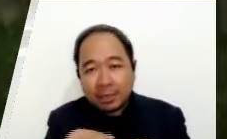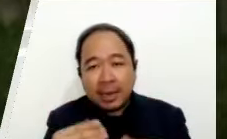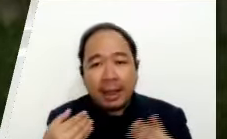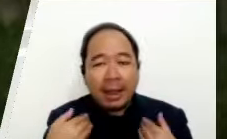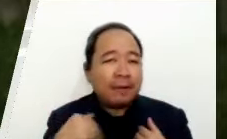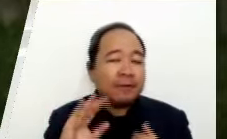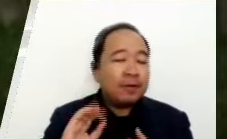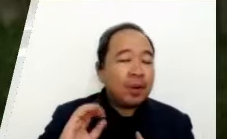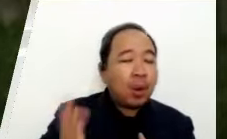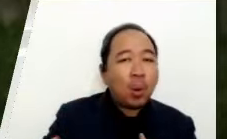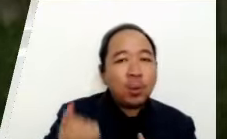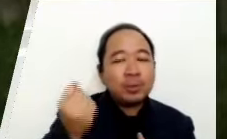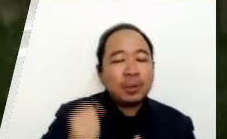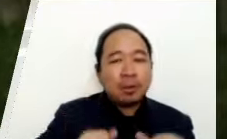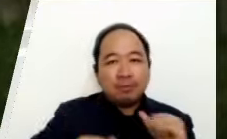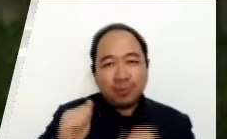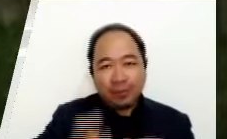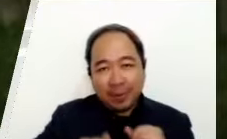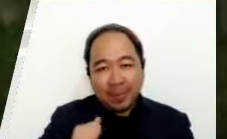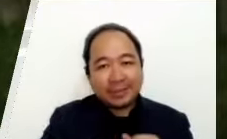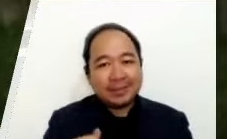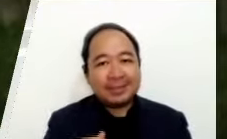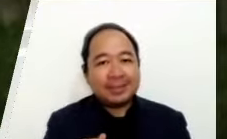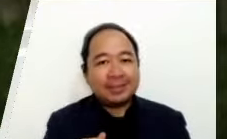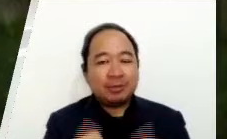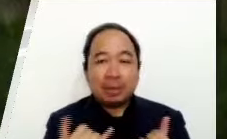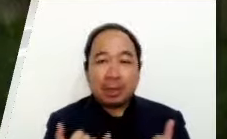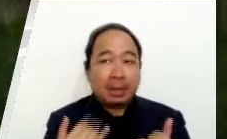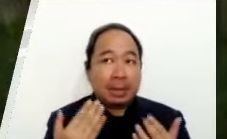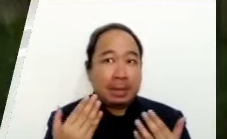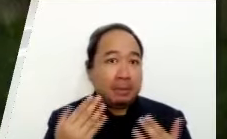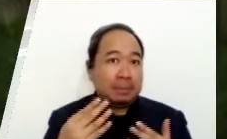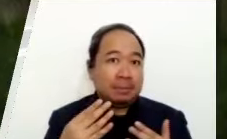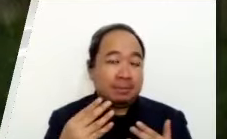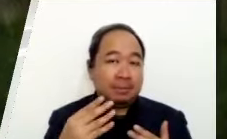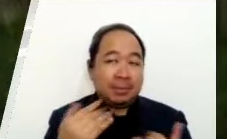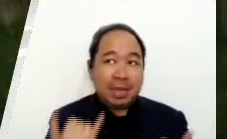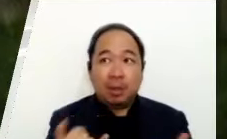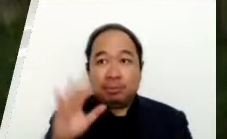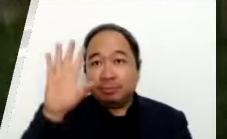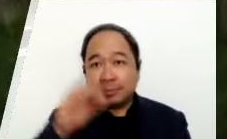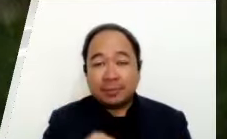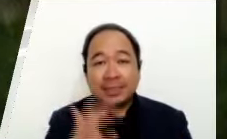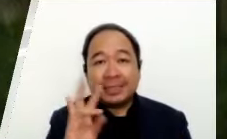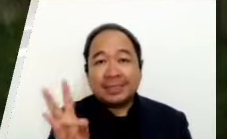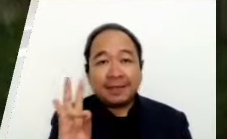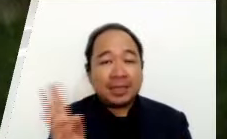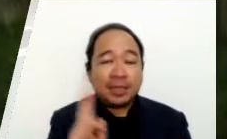eh. Kaya hindi ko pa masasabi kung sino sa kanila sa 70 kalahok ang